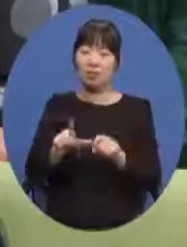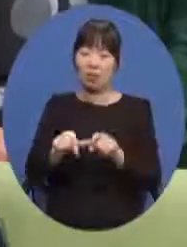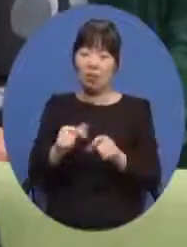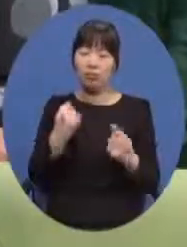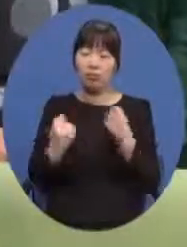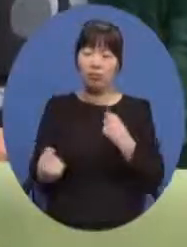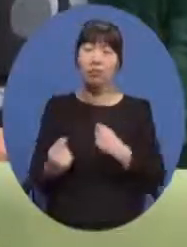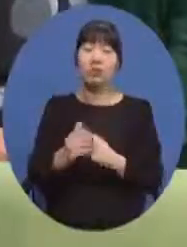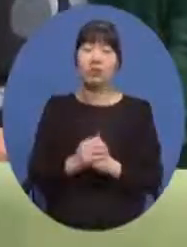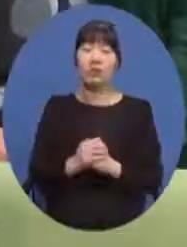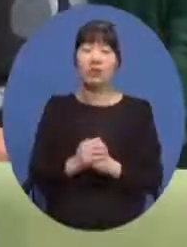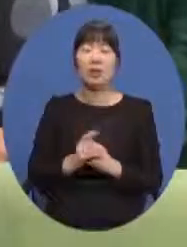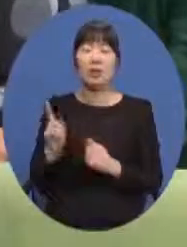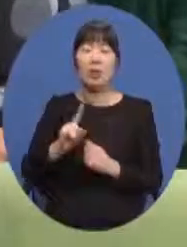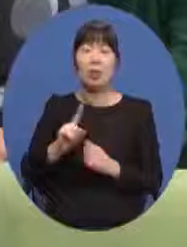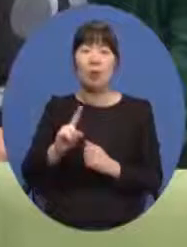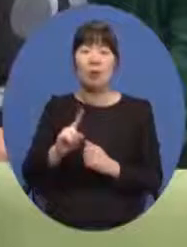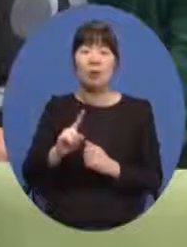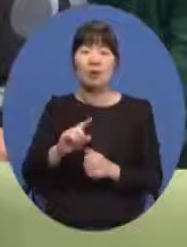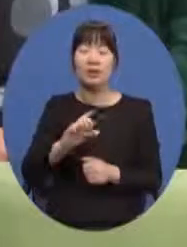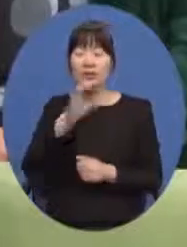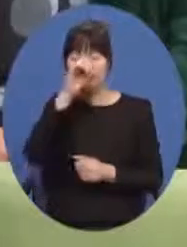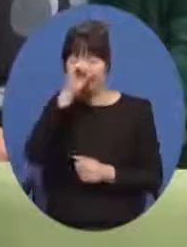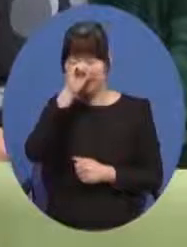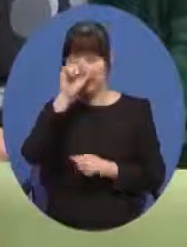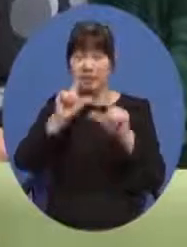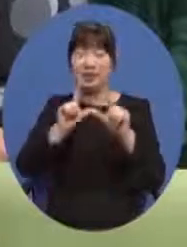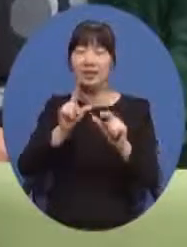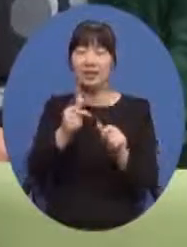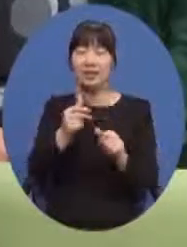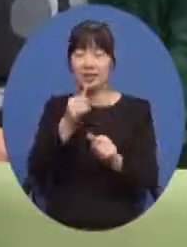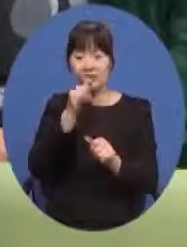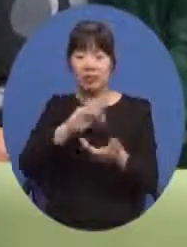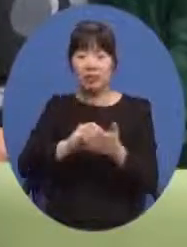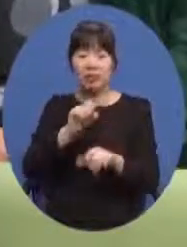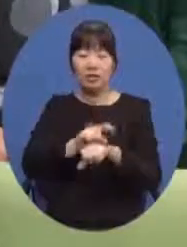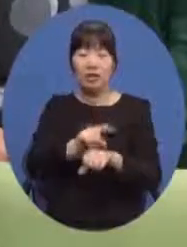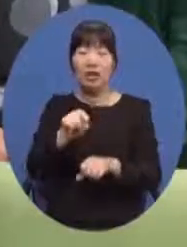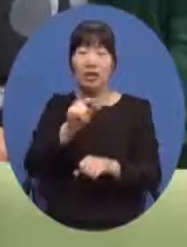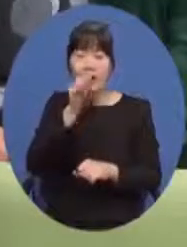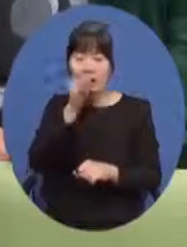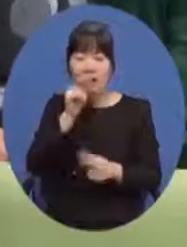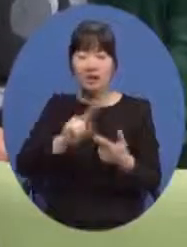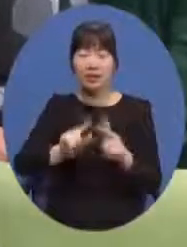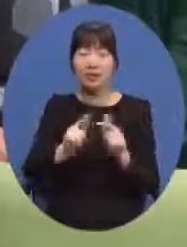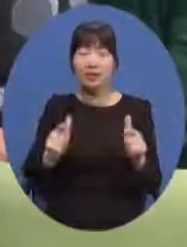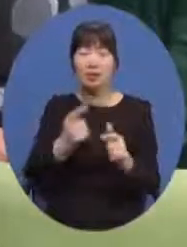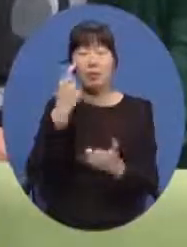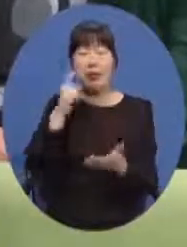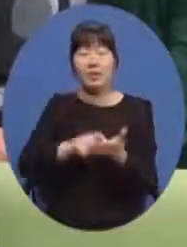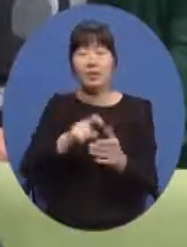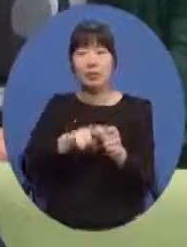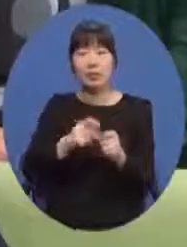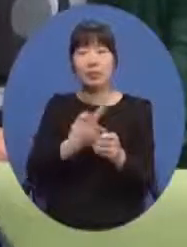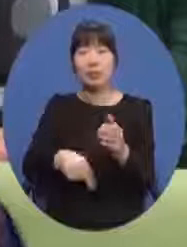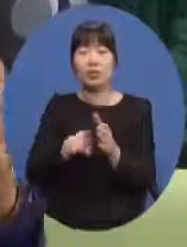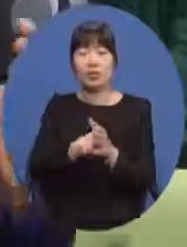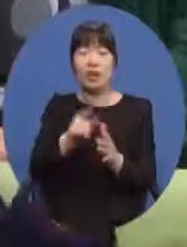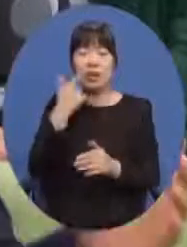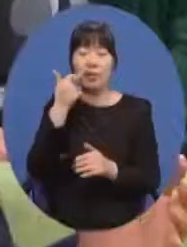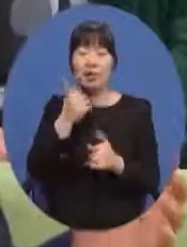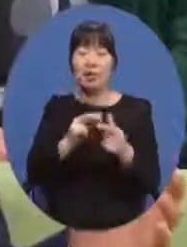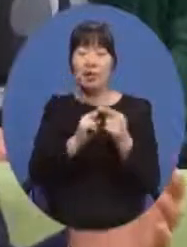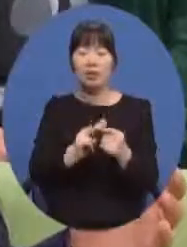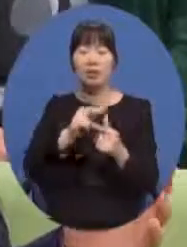시간에도. 거기에 바로 그 아이의 장점이 있고, 적성이 거기에 있습니다. 그러니까 그런 거를 우리가 발견하기 위해서라도